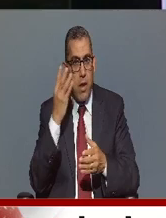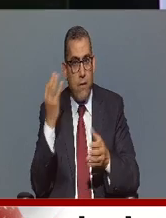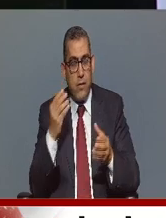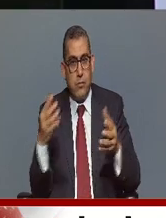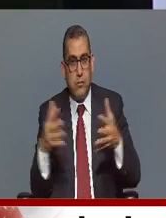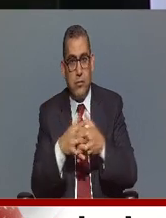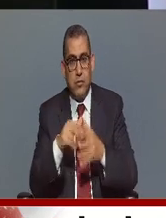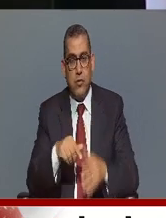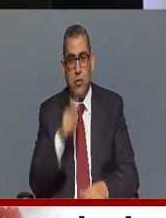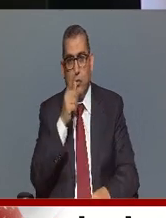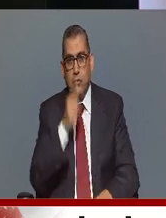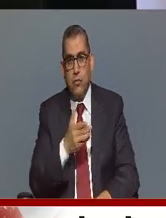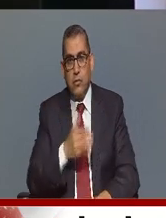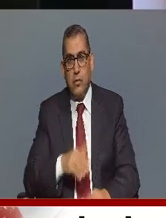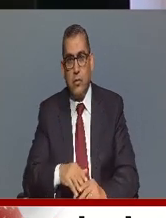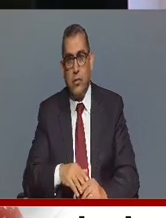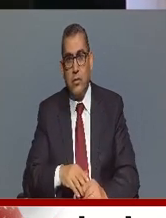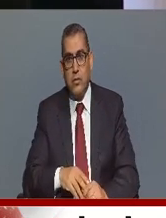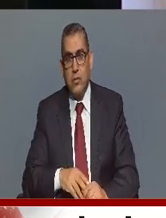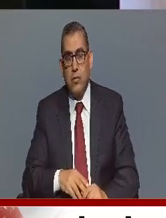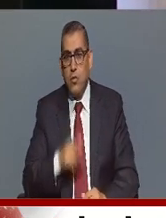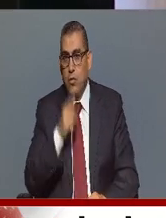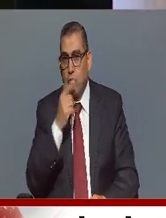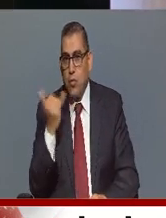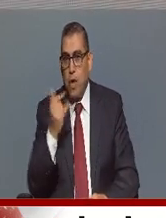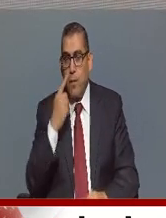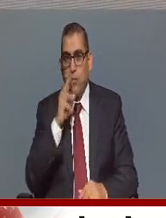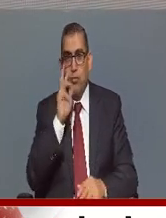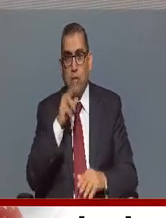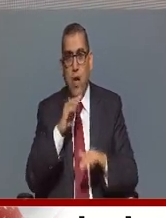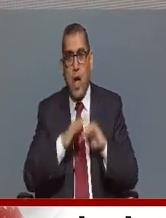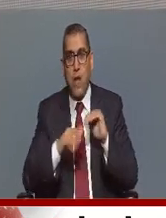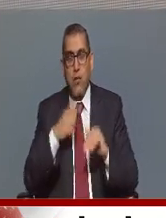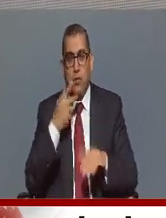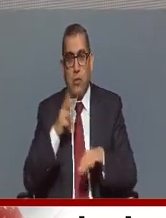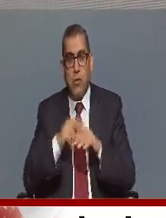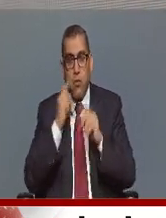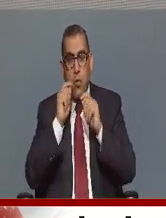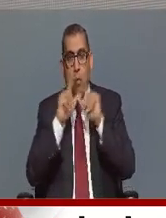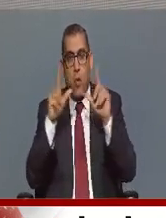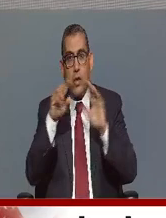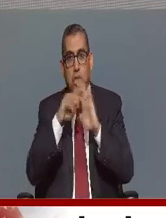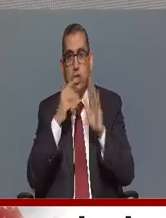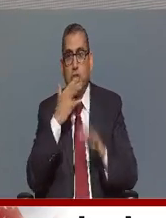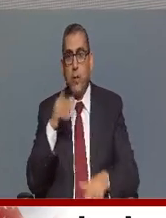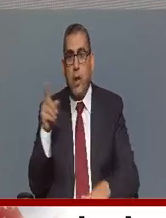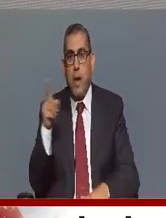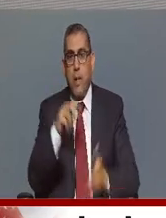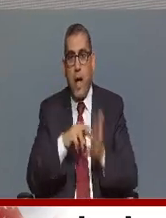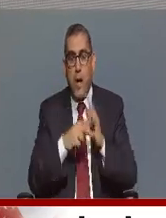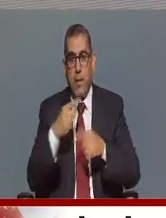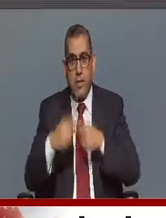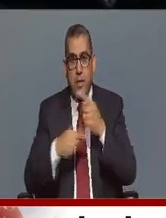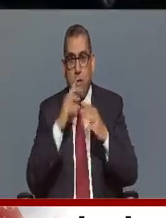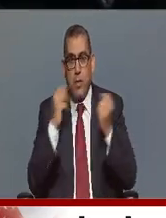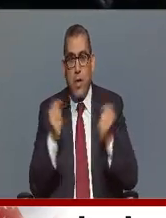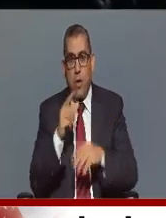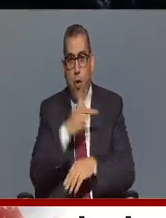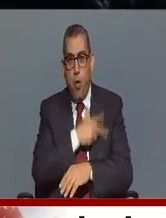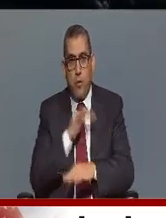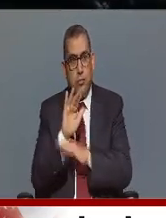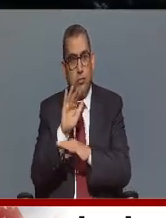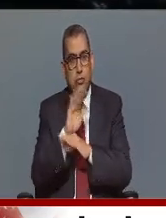يعني حضرتك وأنت تتحدثي عن الأرقام، ممكن برضو توصف لنا إحساس الشباب اللي لقوا الدولة بترعاهم والدولة